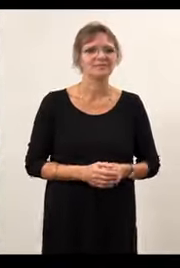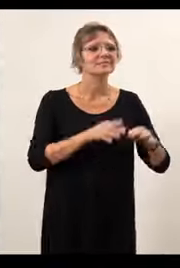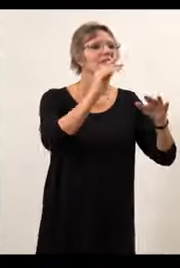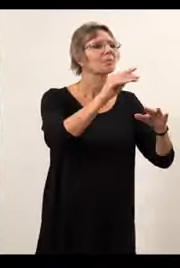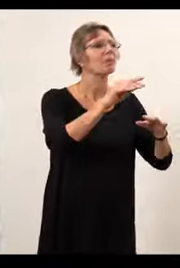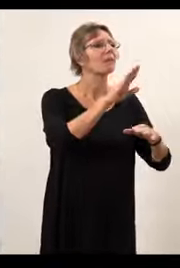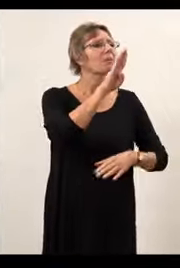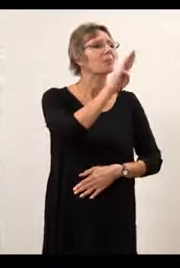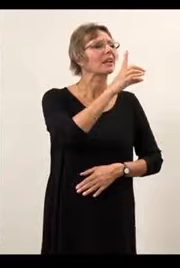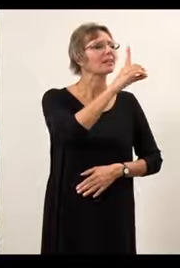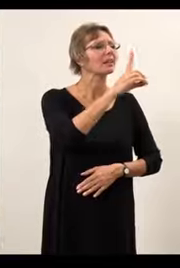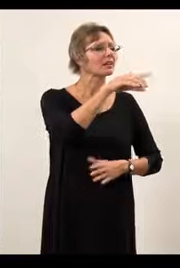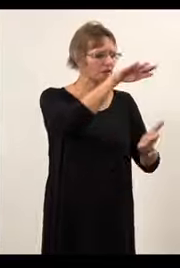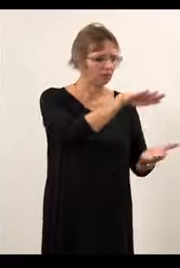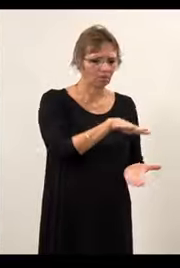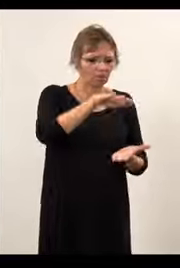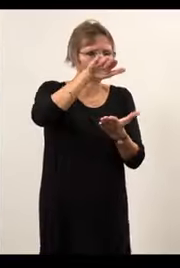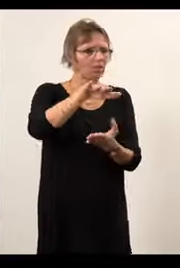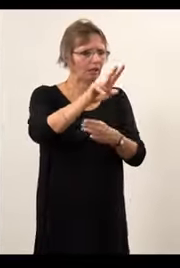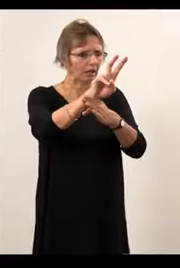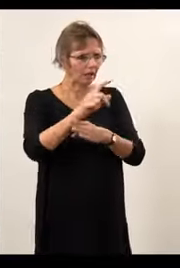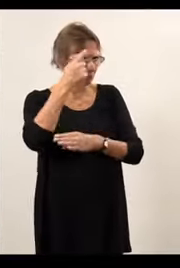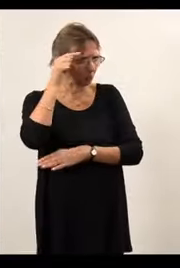Je t'ai mis tes BD de côté.